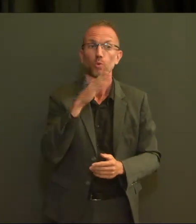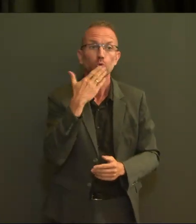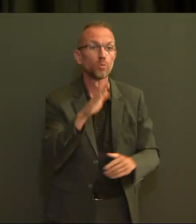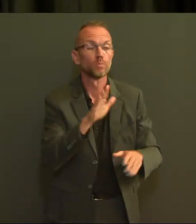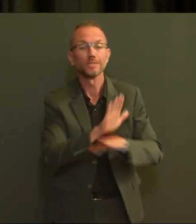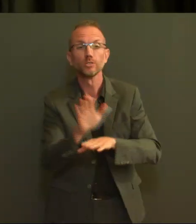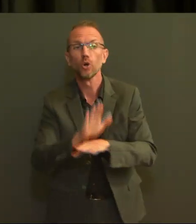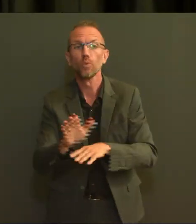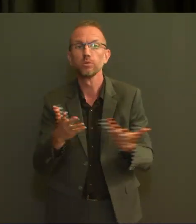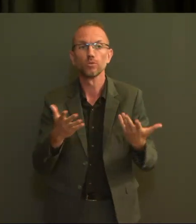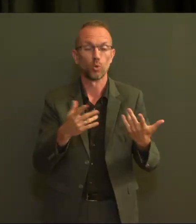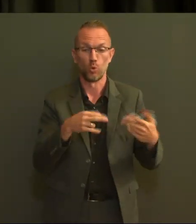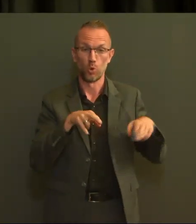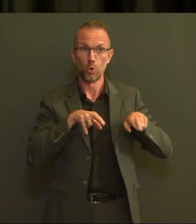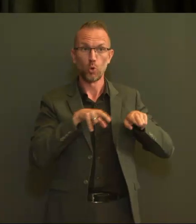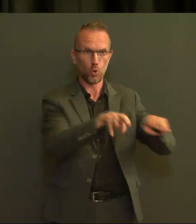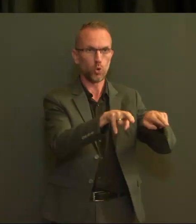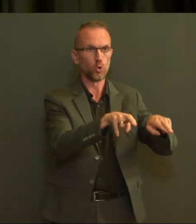les commerces, sur les terrasses.